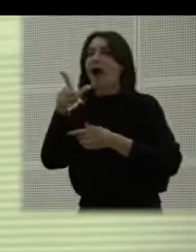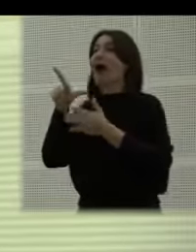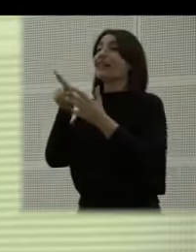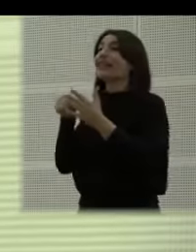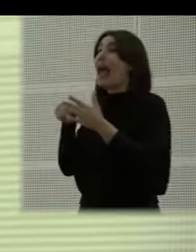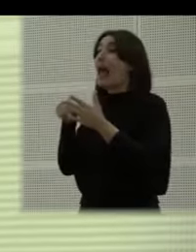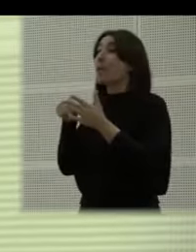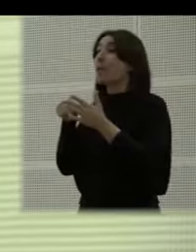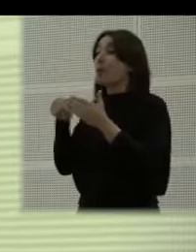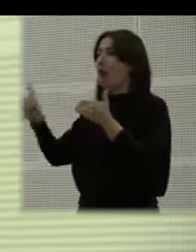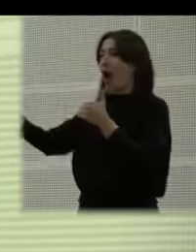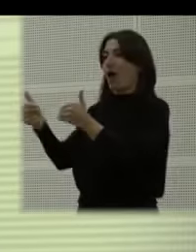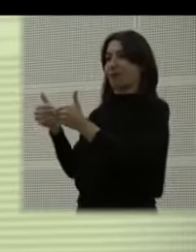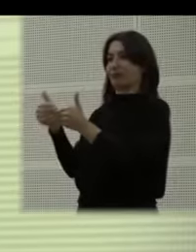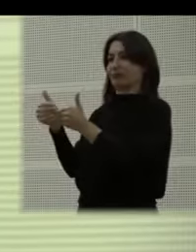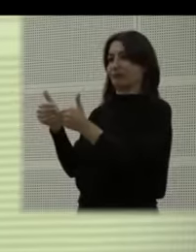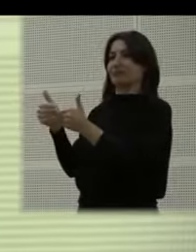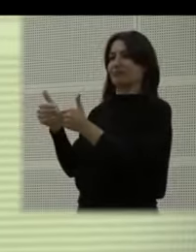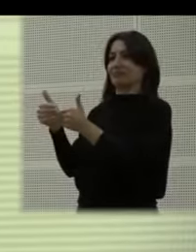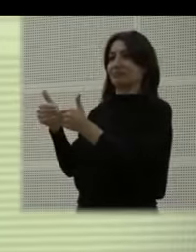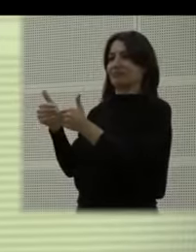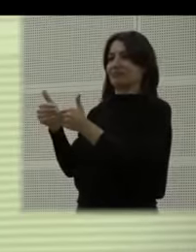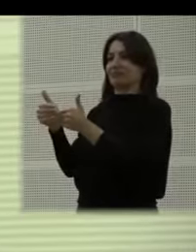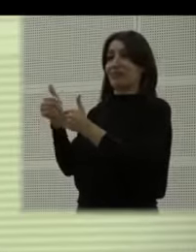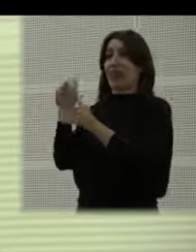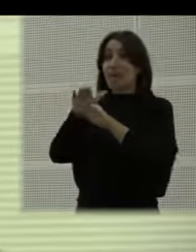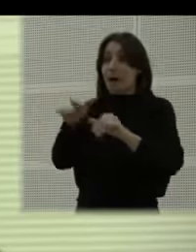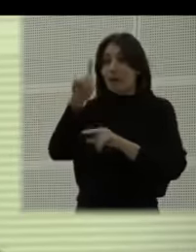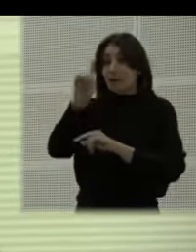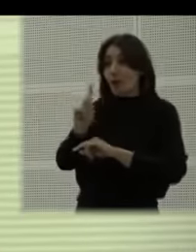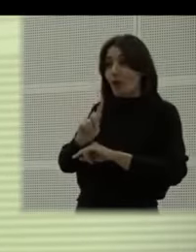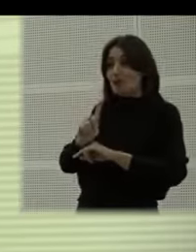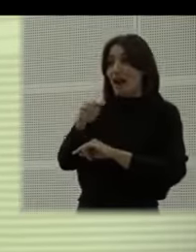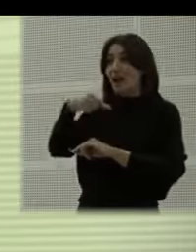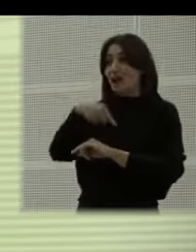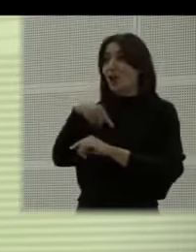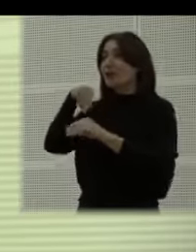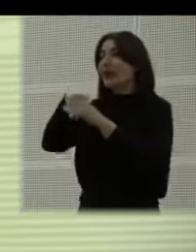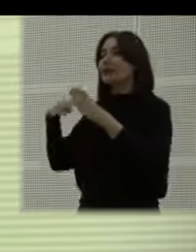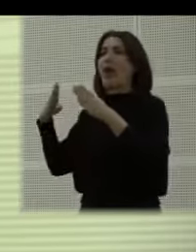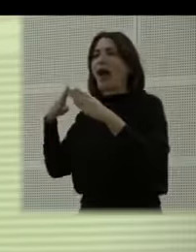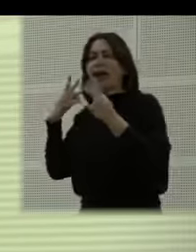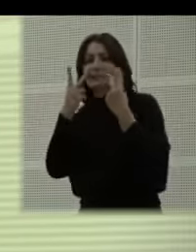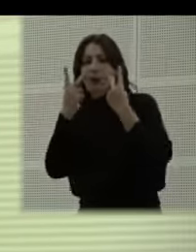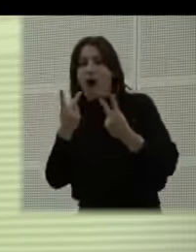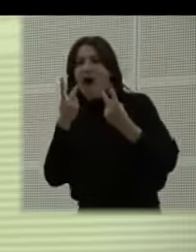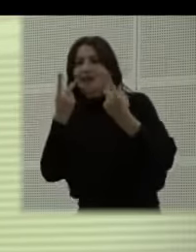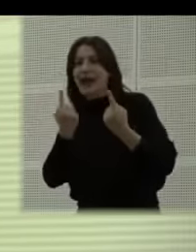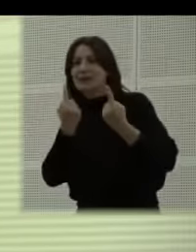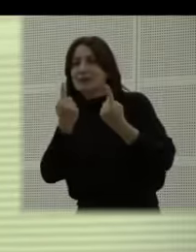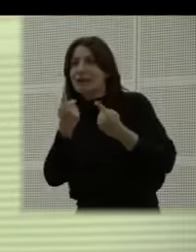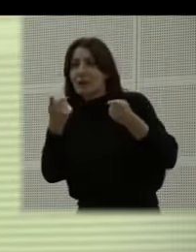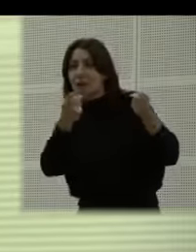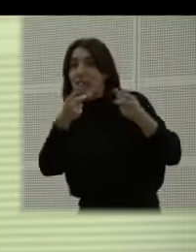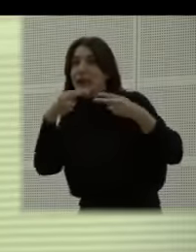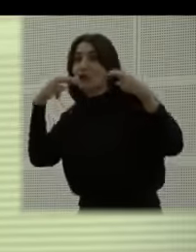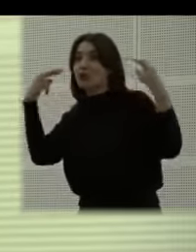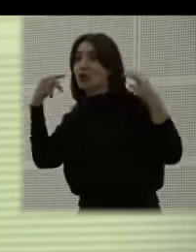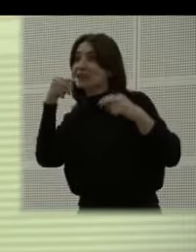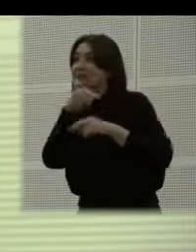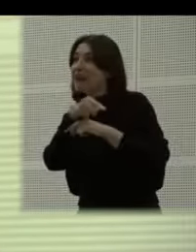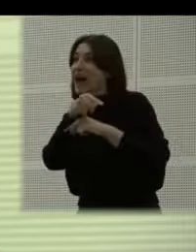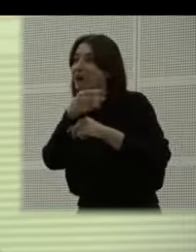prova. Il bambino non sa che noi siamo nella casa, e se in quell'attimo gli sorridiamo,